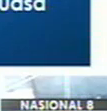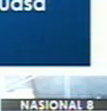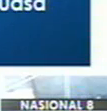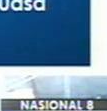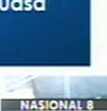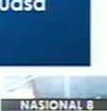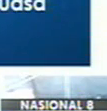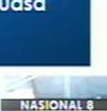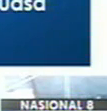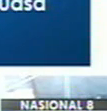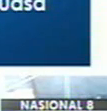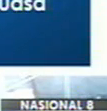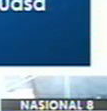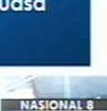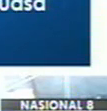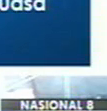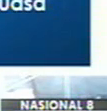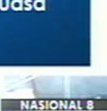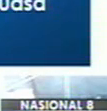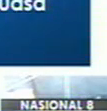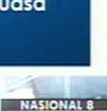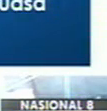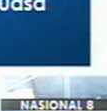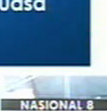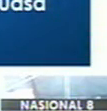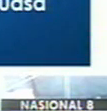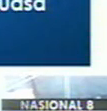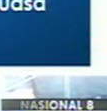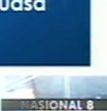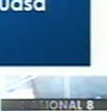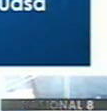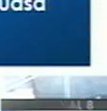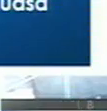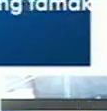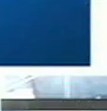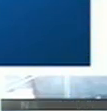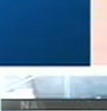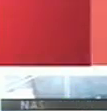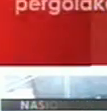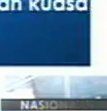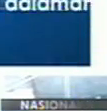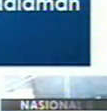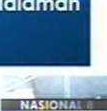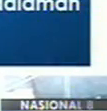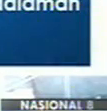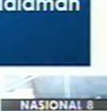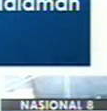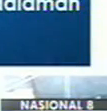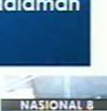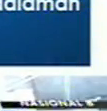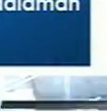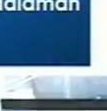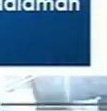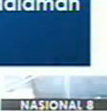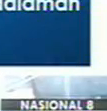sesuai diadakan kerana boleh menimbulkan pergolakan kuasa dalam pentadbiran dalaman dan tindakannya mendedahkan PBT kepada hal ehwal politik